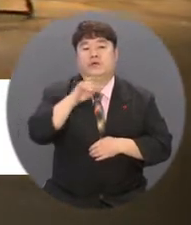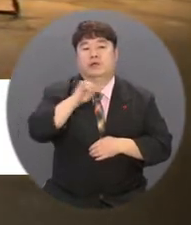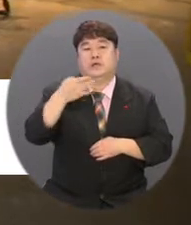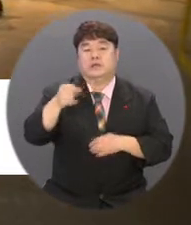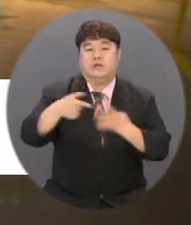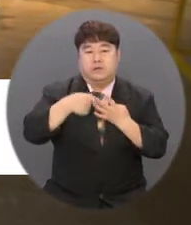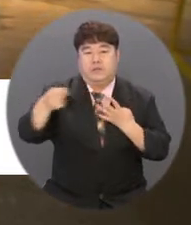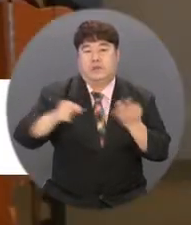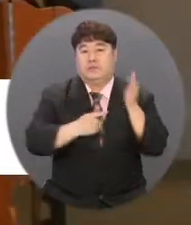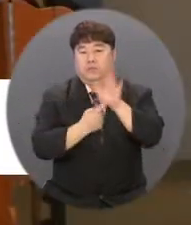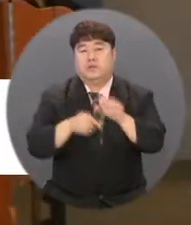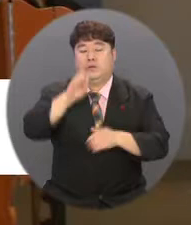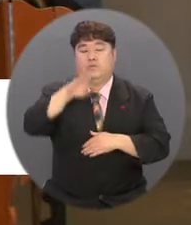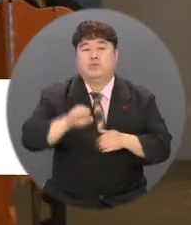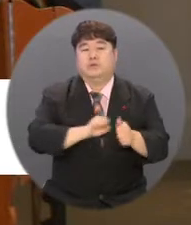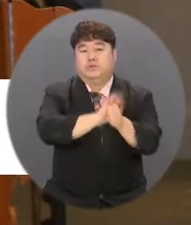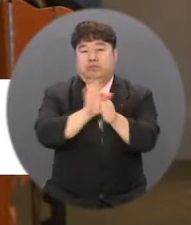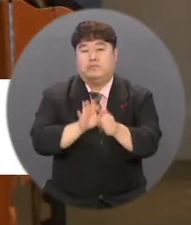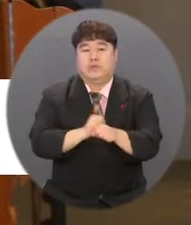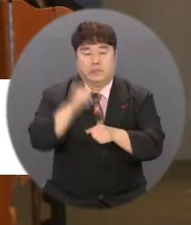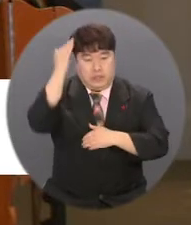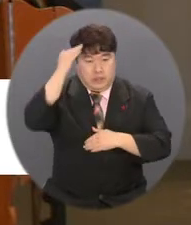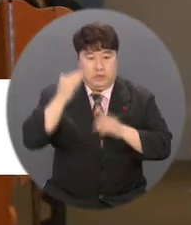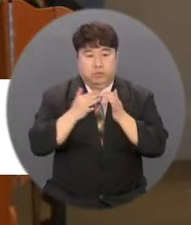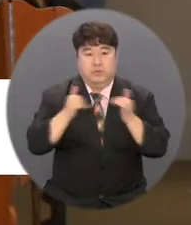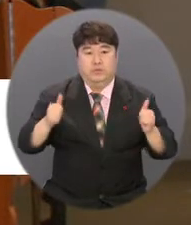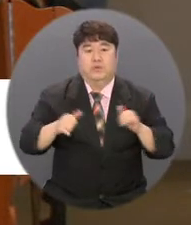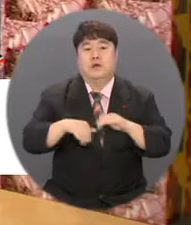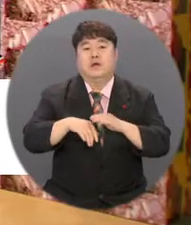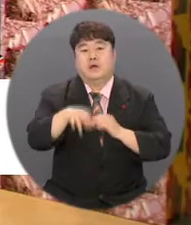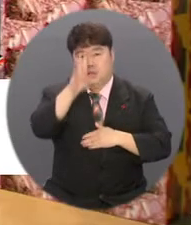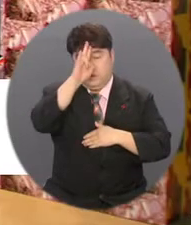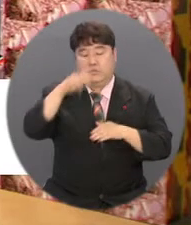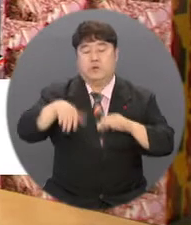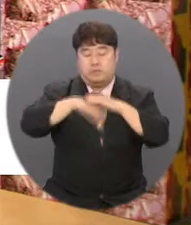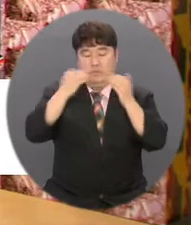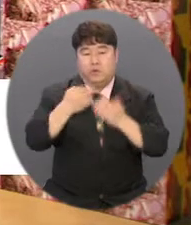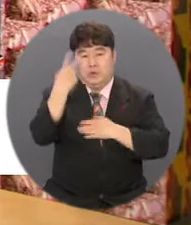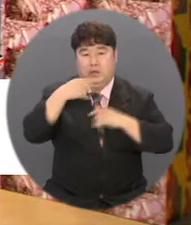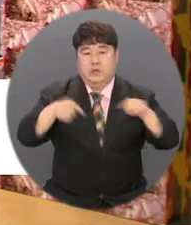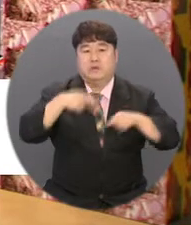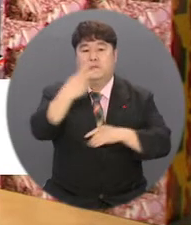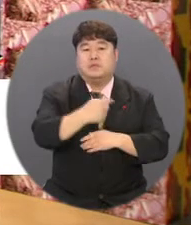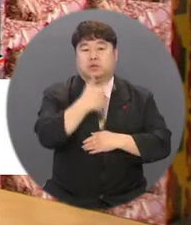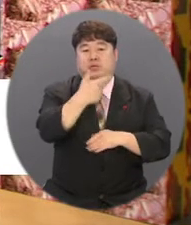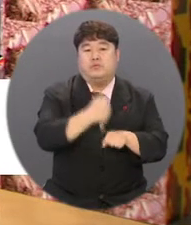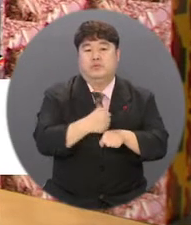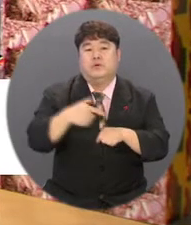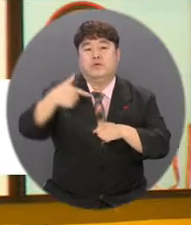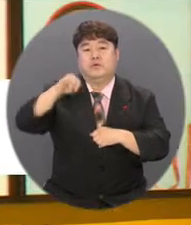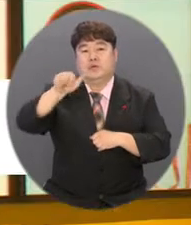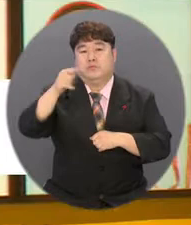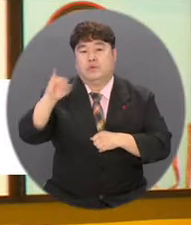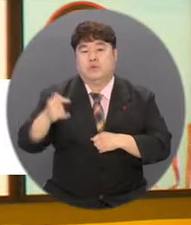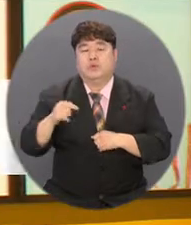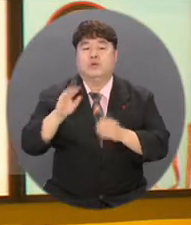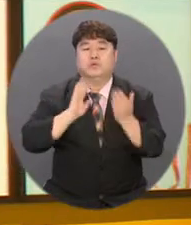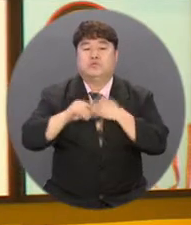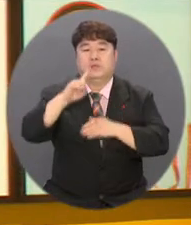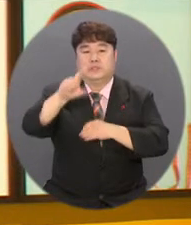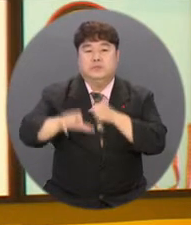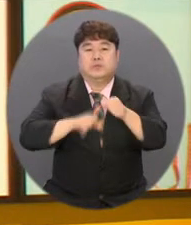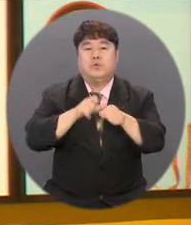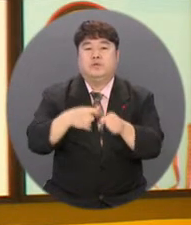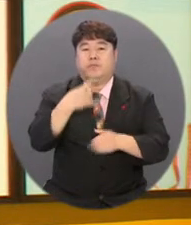밝혔습니다. 광주 비엔날레의 한국인 예술 총감독은 2006년 김홍희 예술 총감독 이후 15년